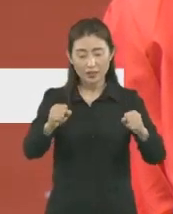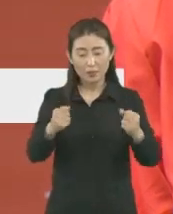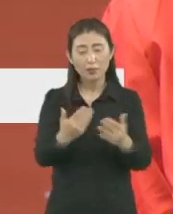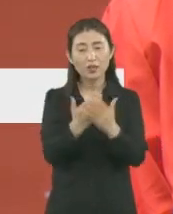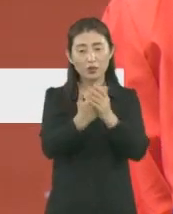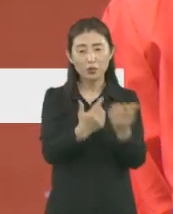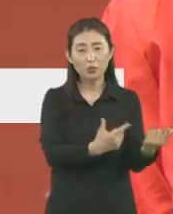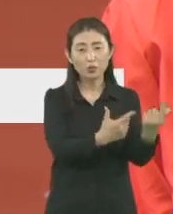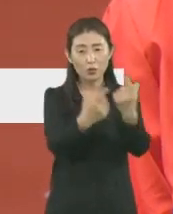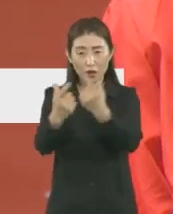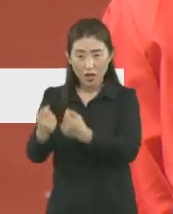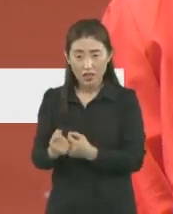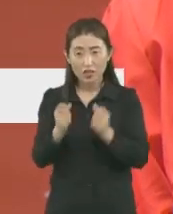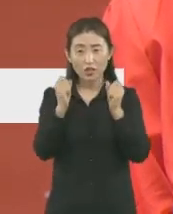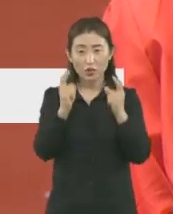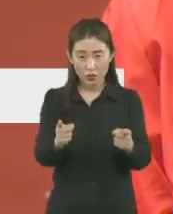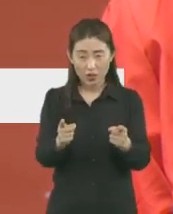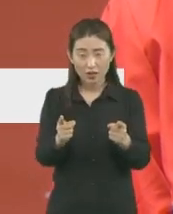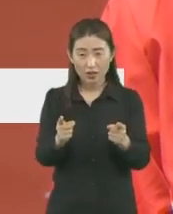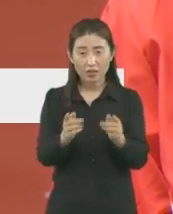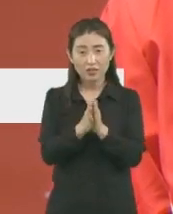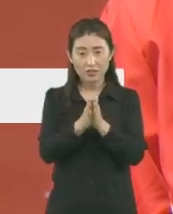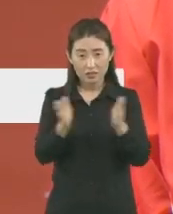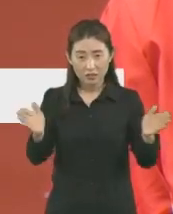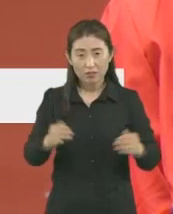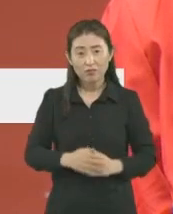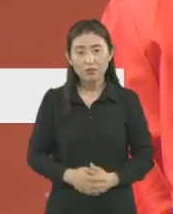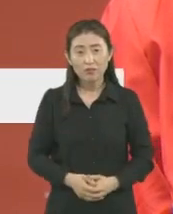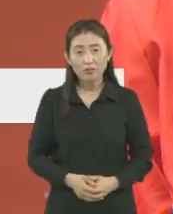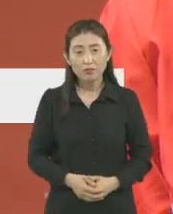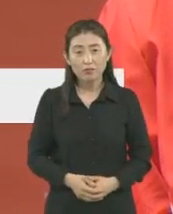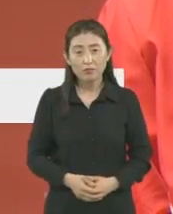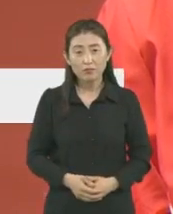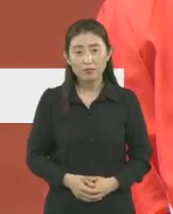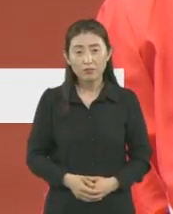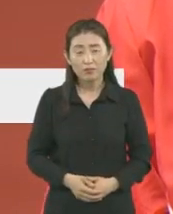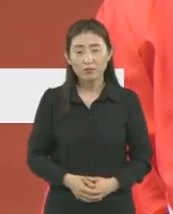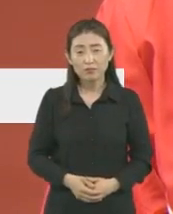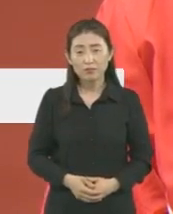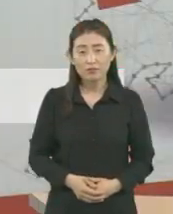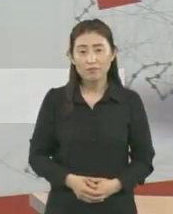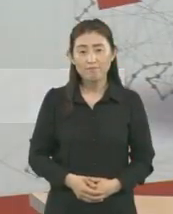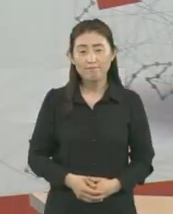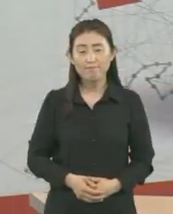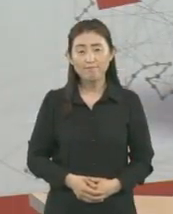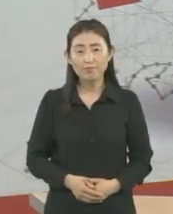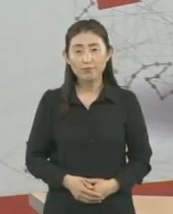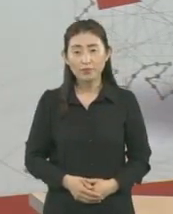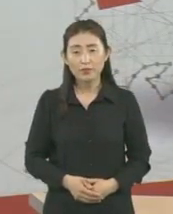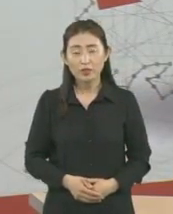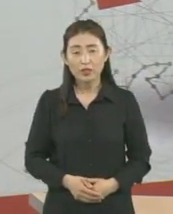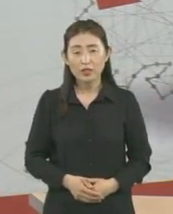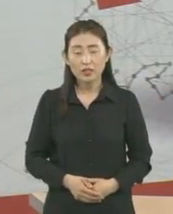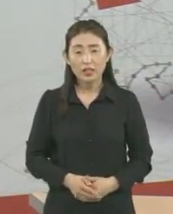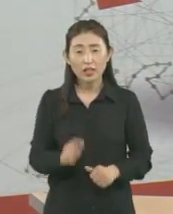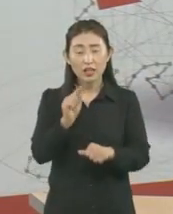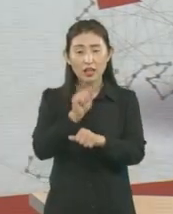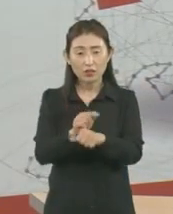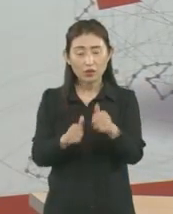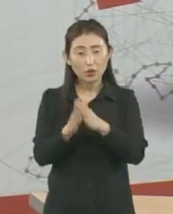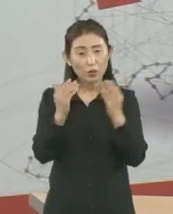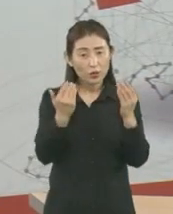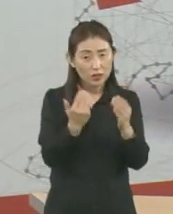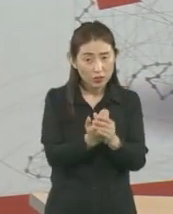발전을 마련하는 데 앞장서야 될 우리 내 후보가 오늘 모였습니다. 주요 현안인 행정수도